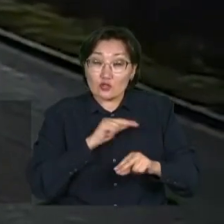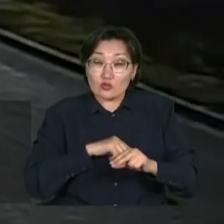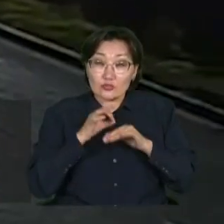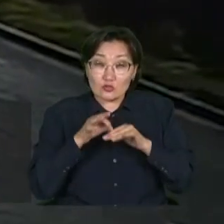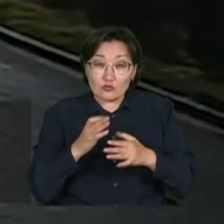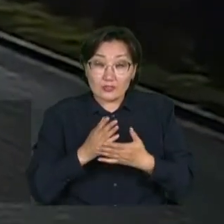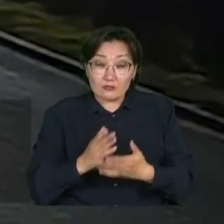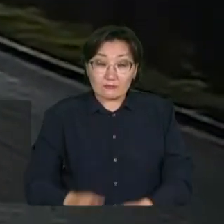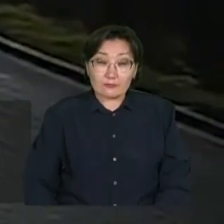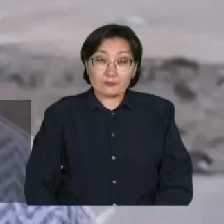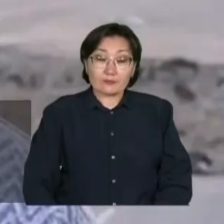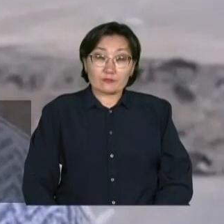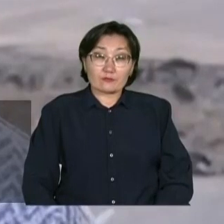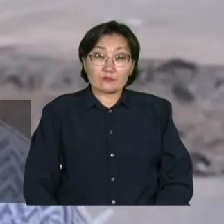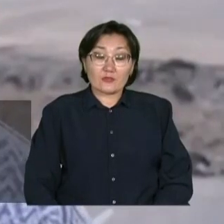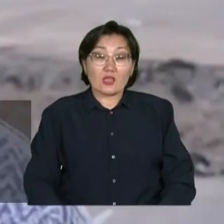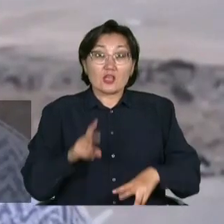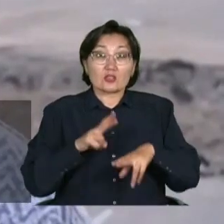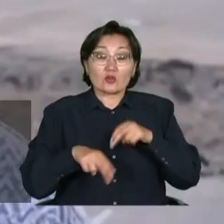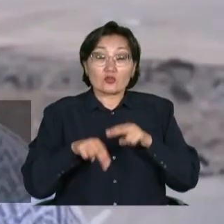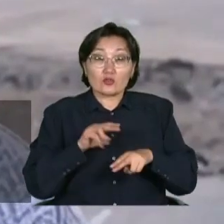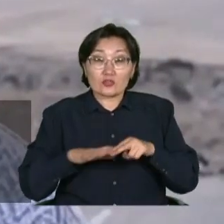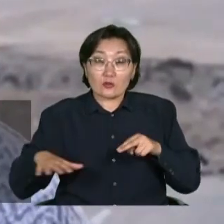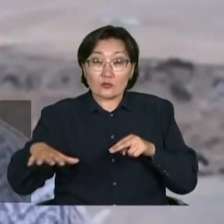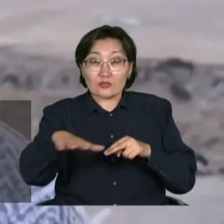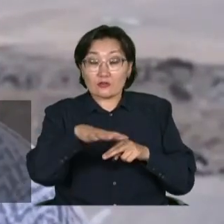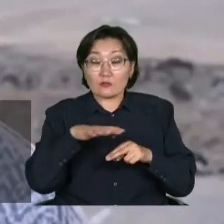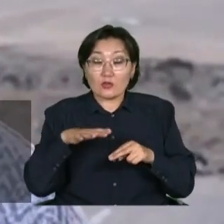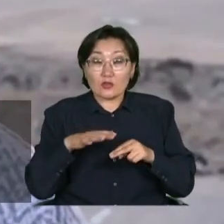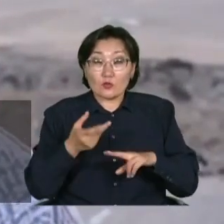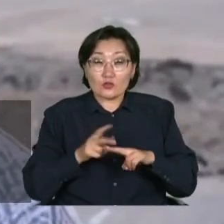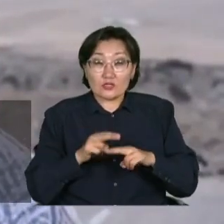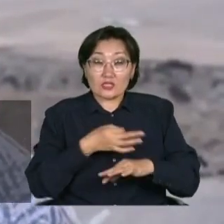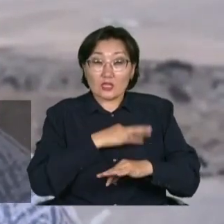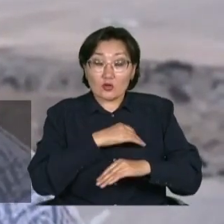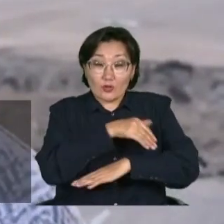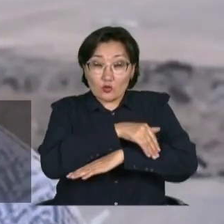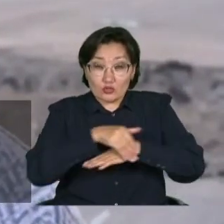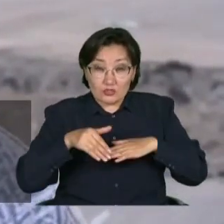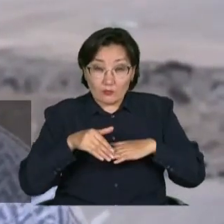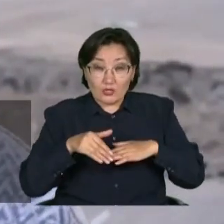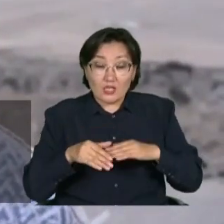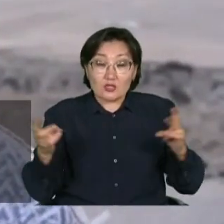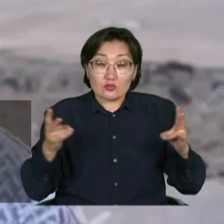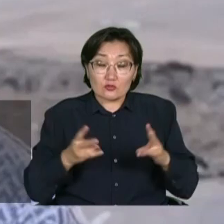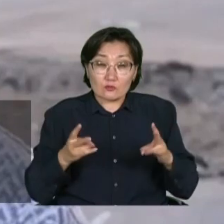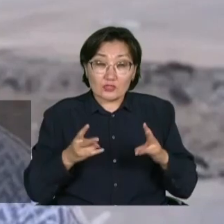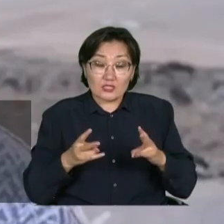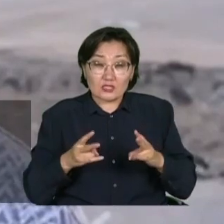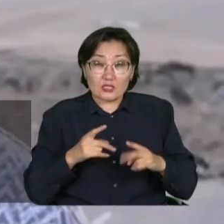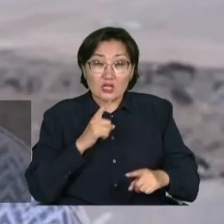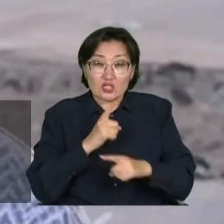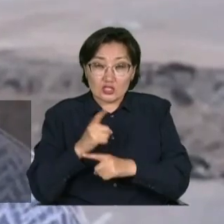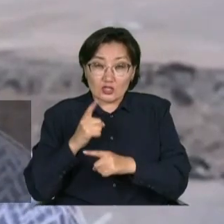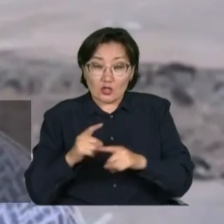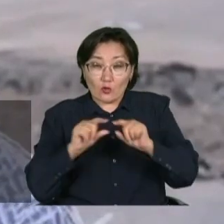жатыр. Құрылыс нысанының басына осы Төле би көшесі бойында тиісті шектеу